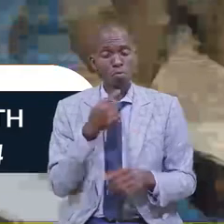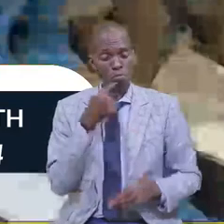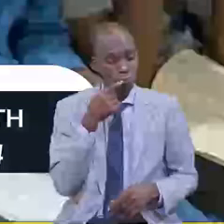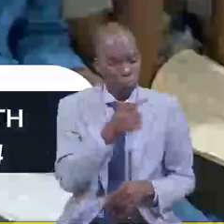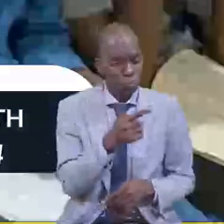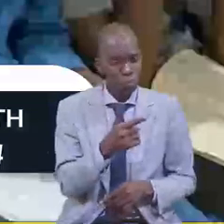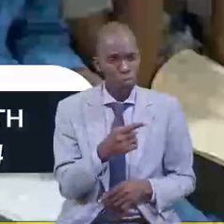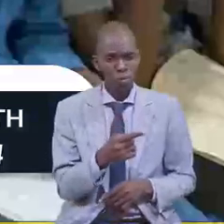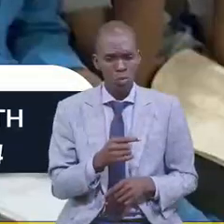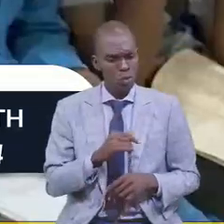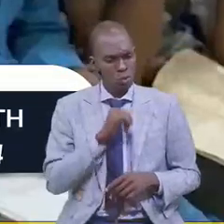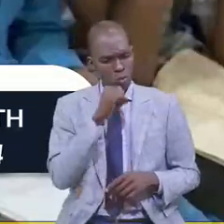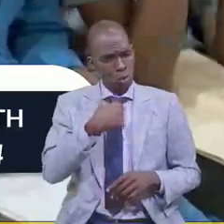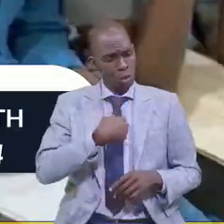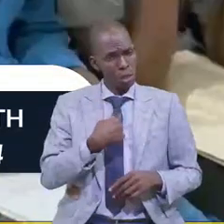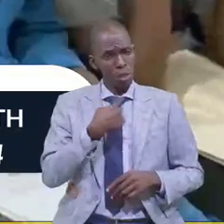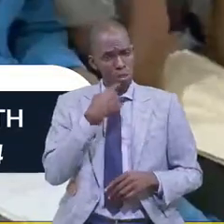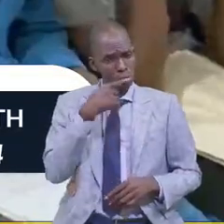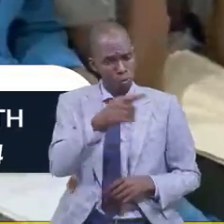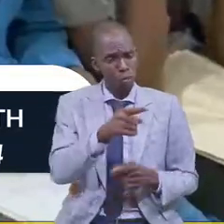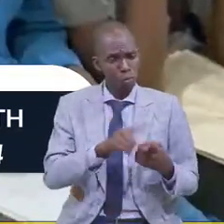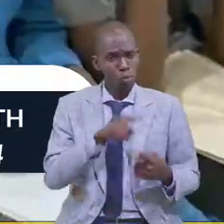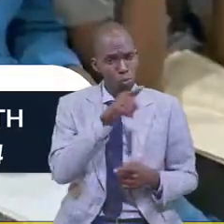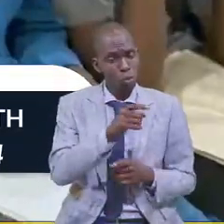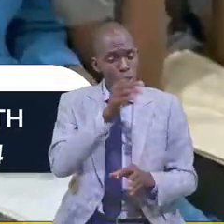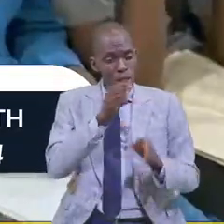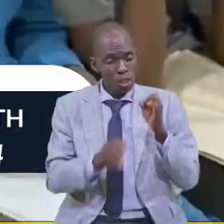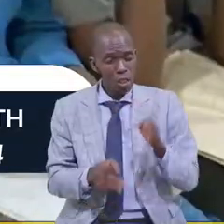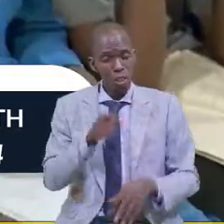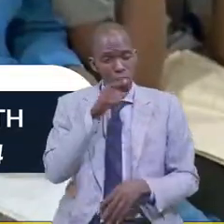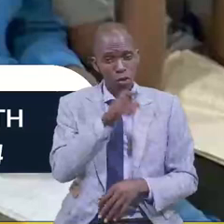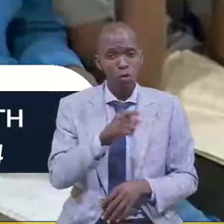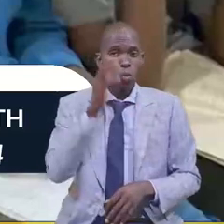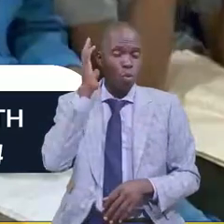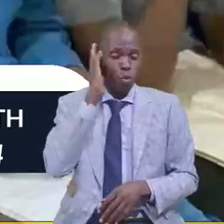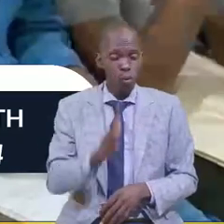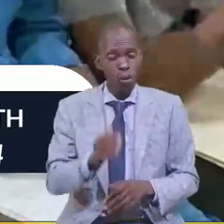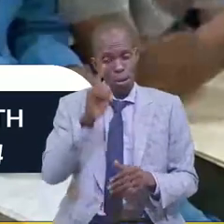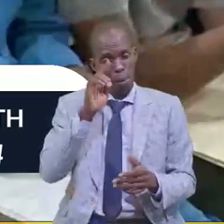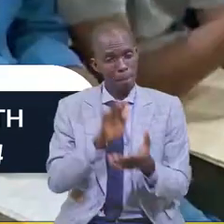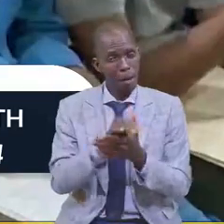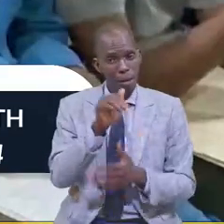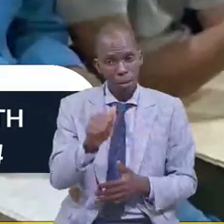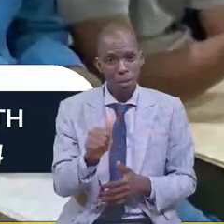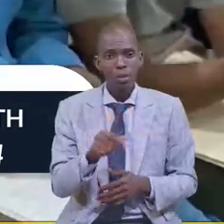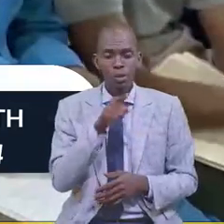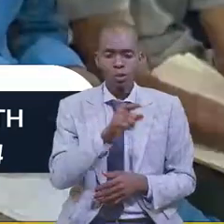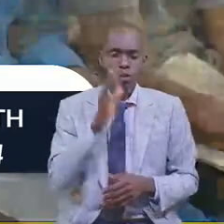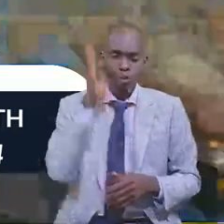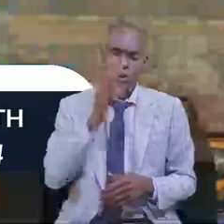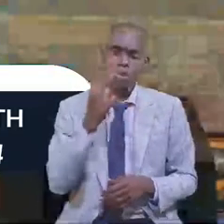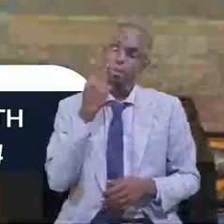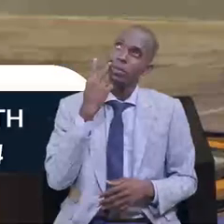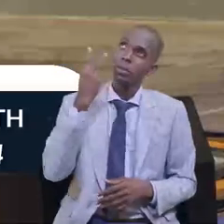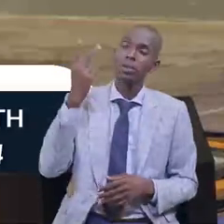Jésus lui dit, ne t'ai-je pas dit que si tu crois, tu verras